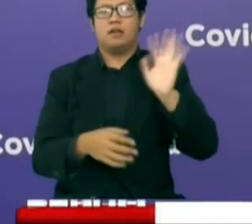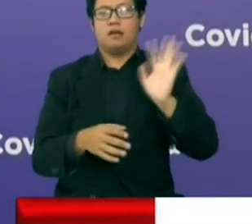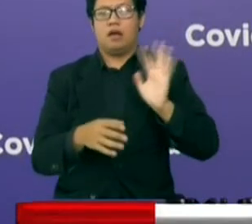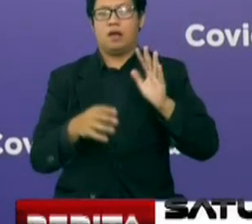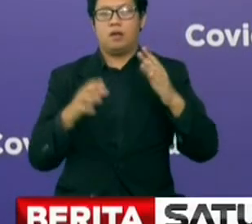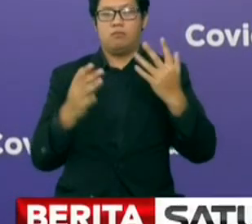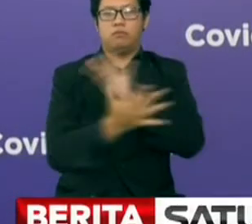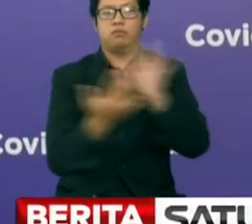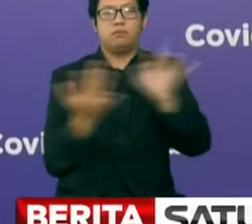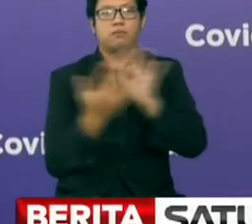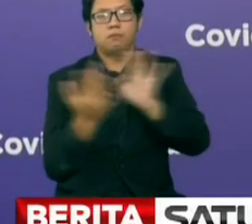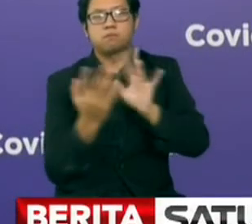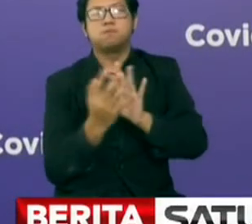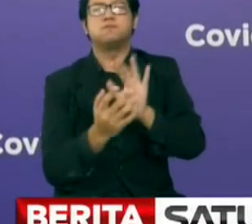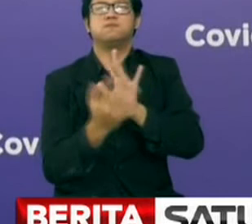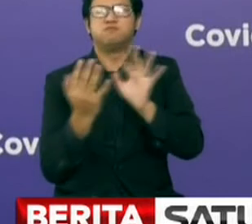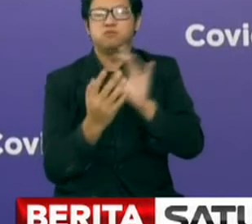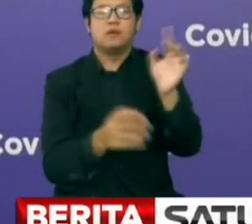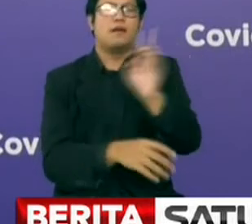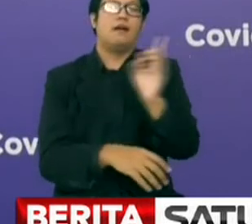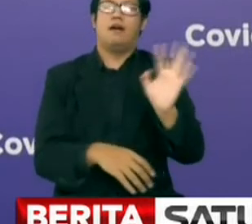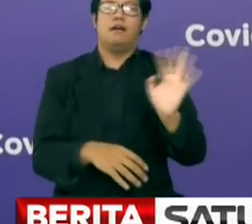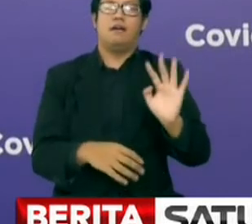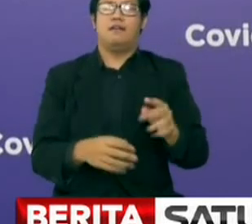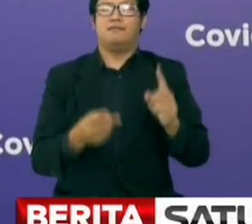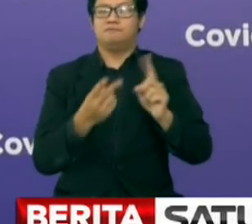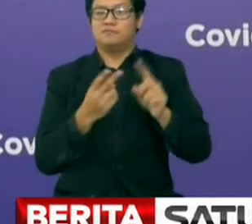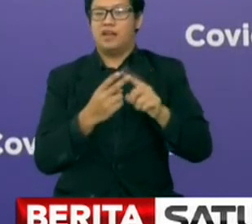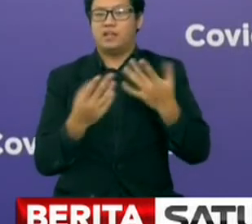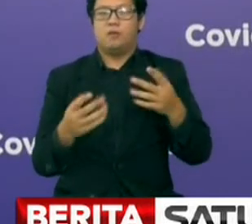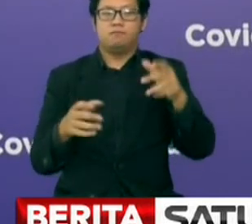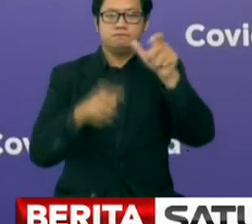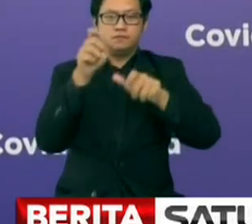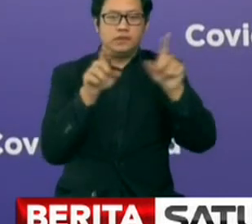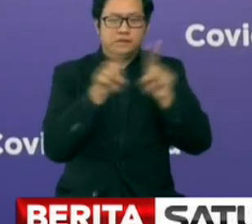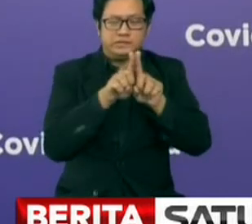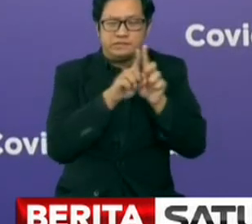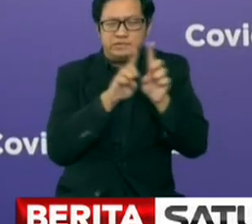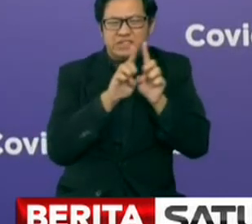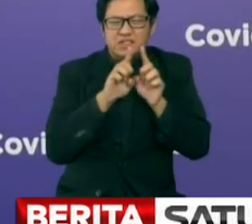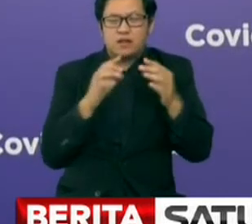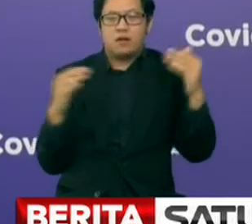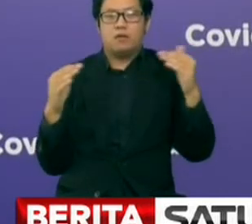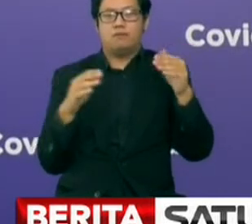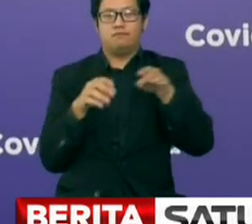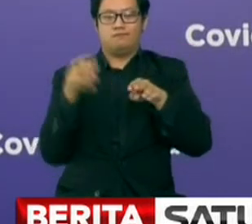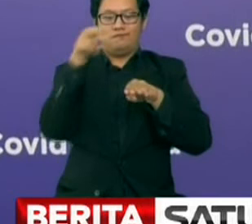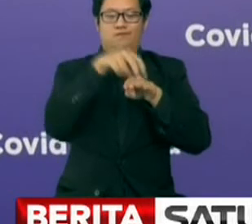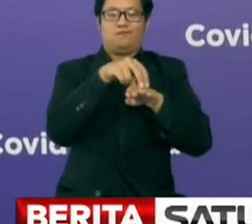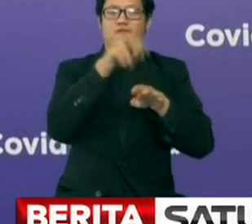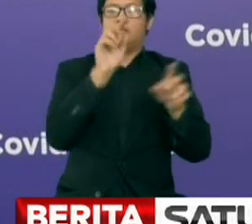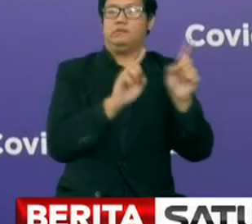mendapatkan kerumunan kita tidak akan lagi mendapatkan berdesak-desakan pada transportasi massal